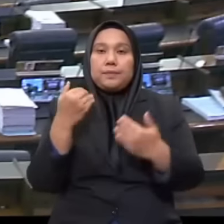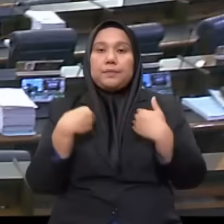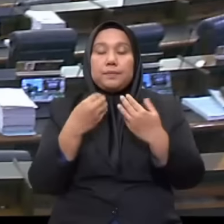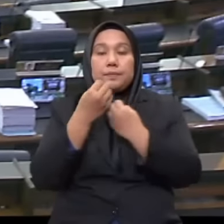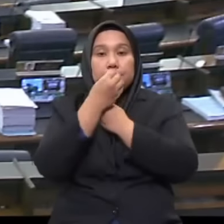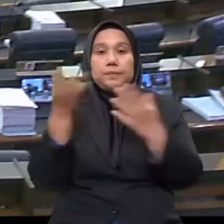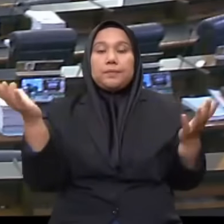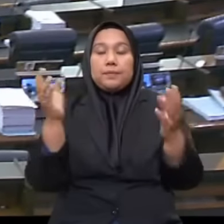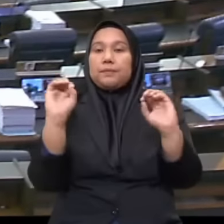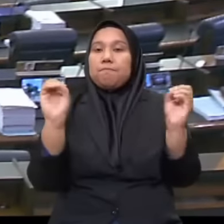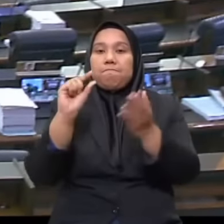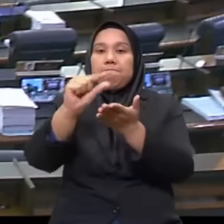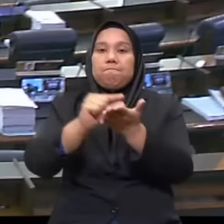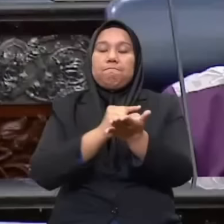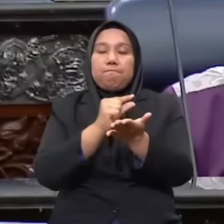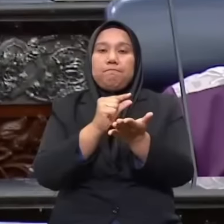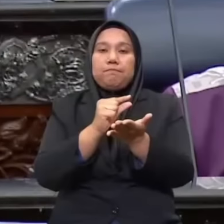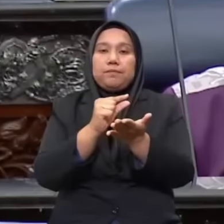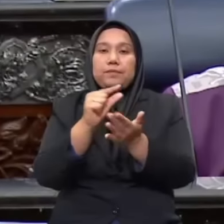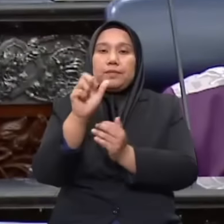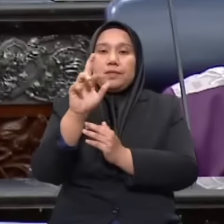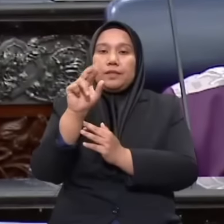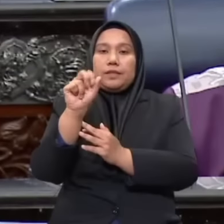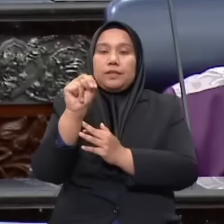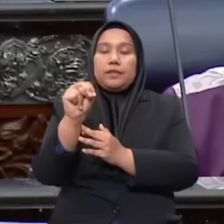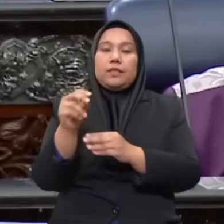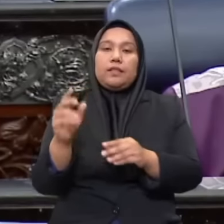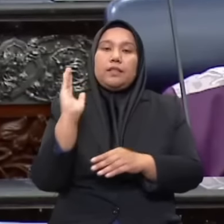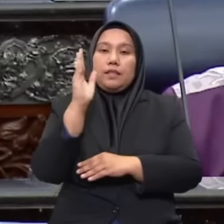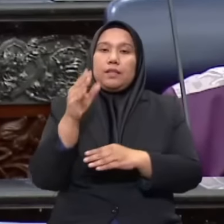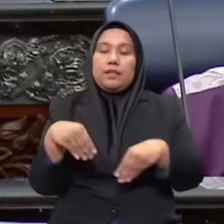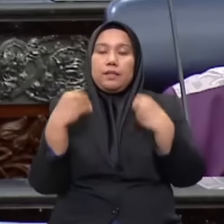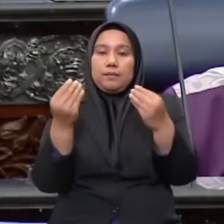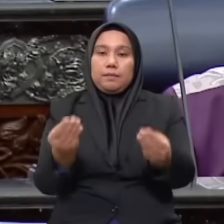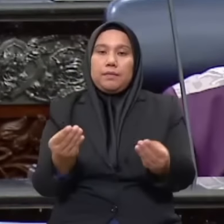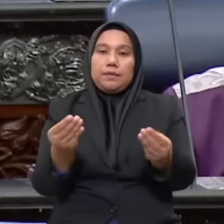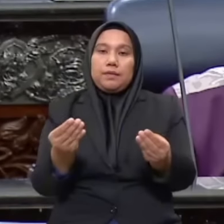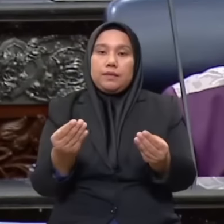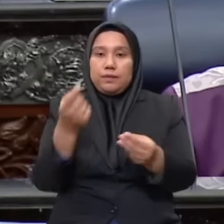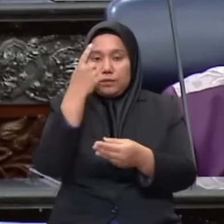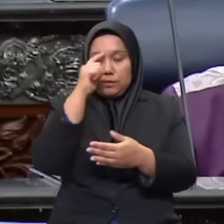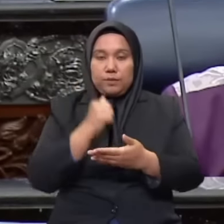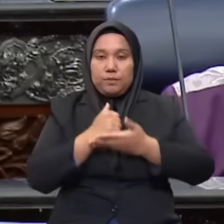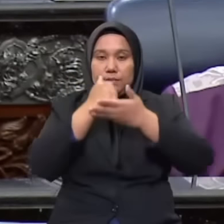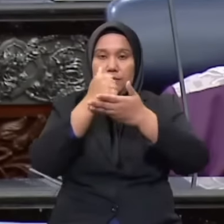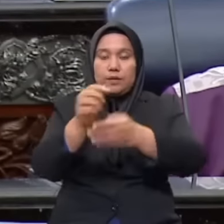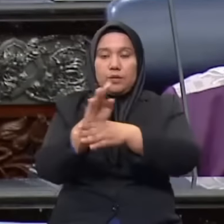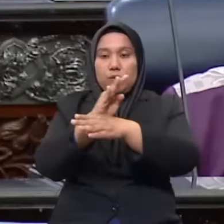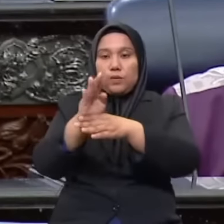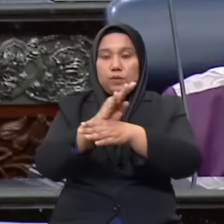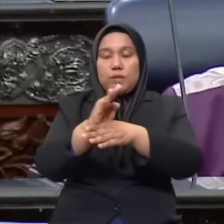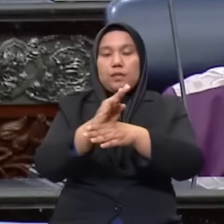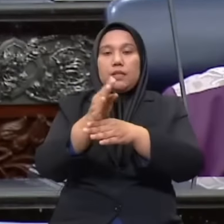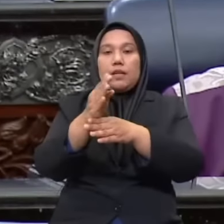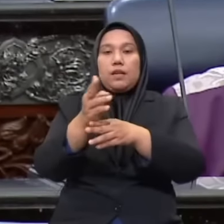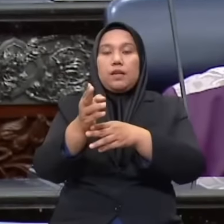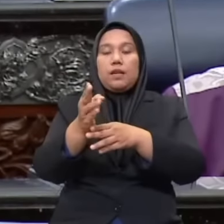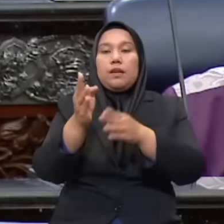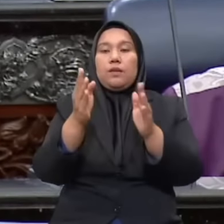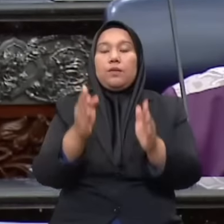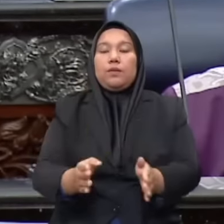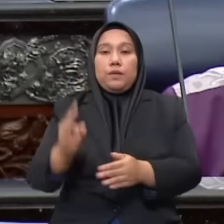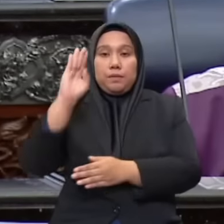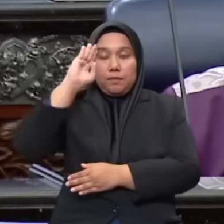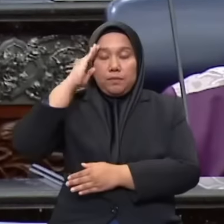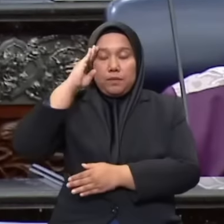lagi geran akan diberikan untuk bantuan usahawan Bumi Putera. Antara alasan